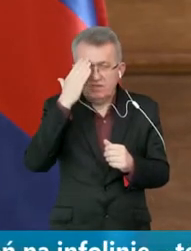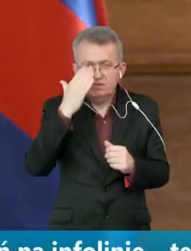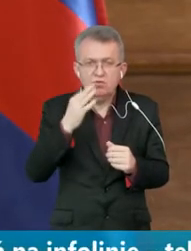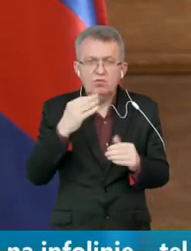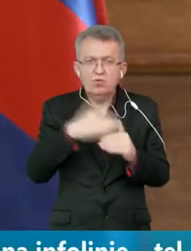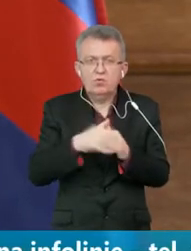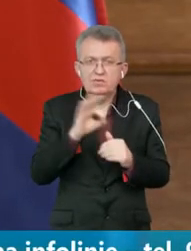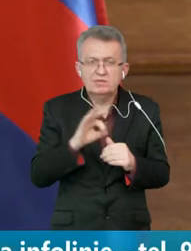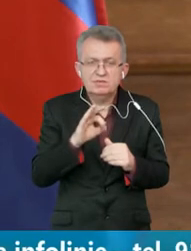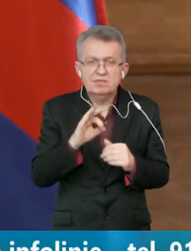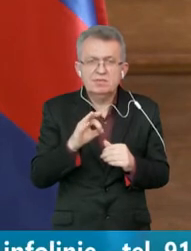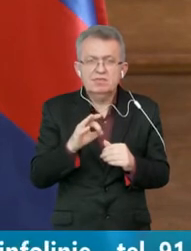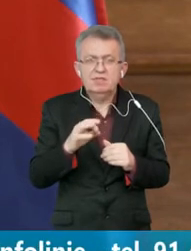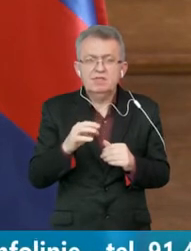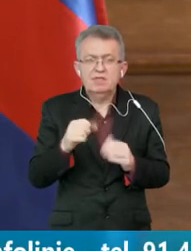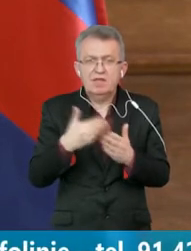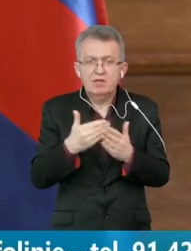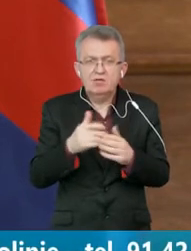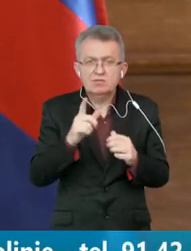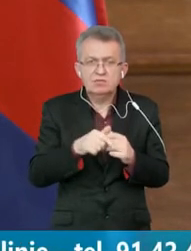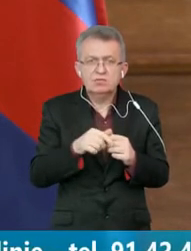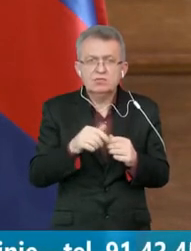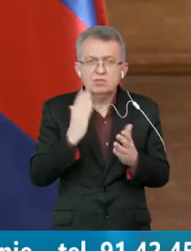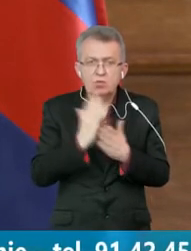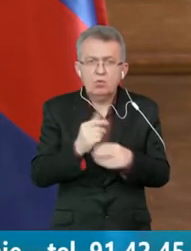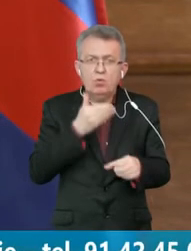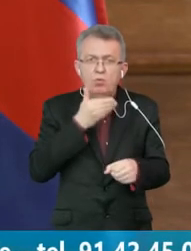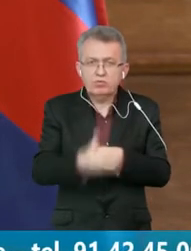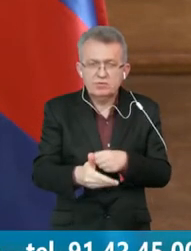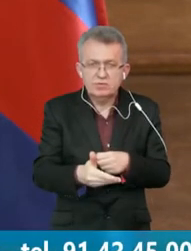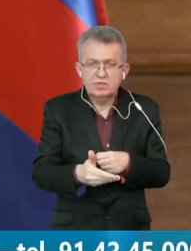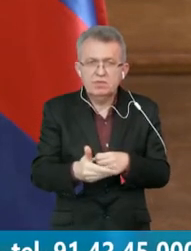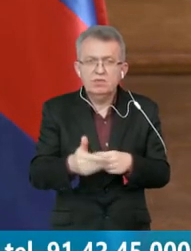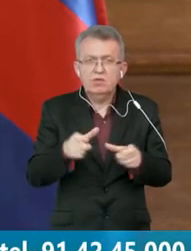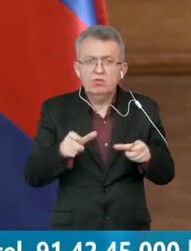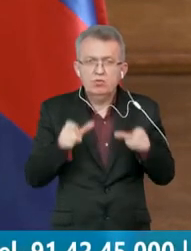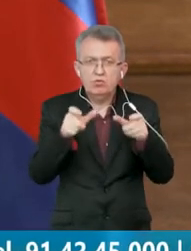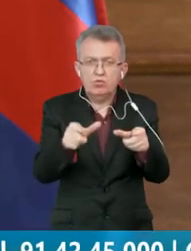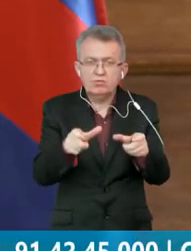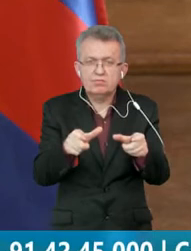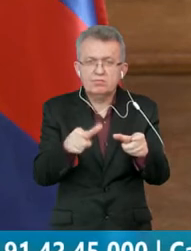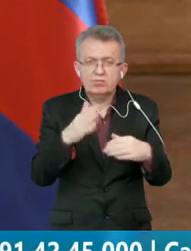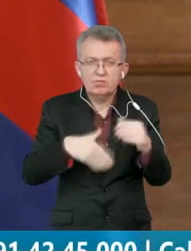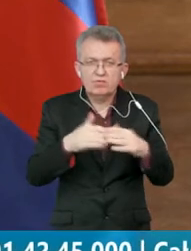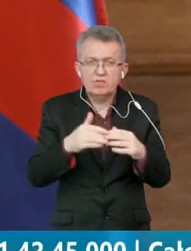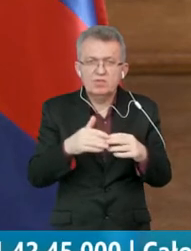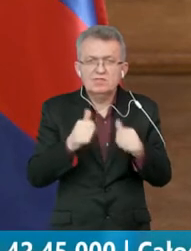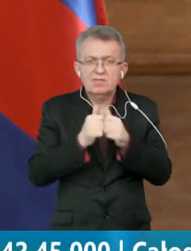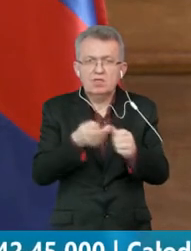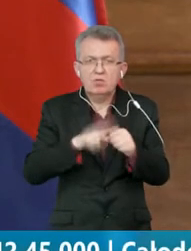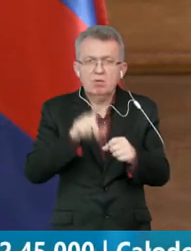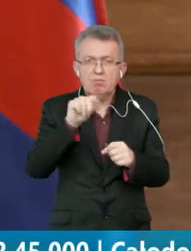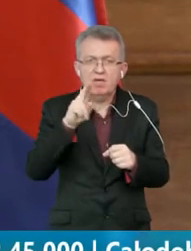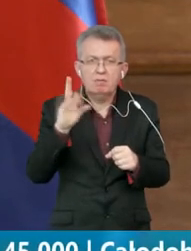końca, panie Adrianie, dlatego że są pewne opóźnienia związane z przebudową torowisk. To jest zadanie, które realizuje